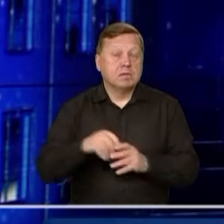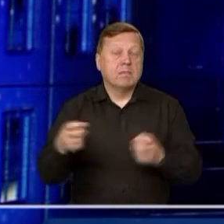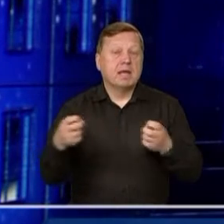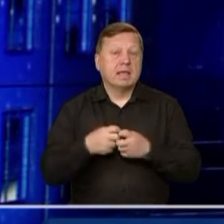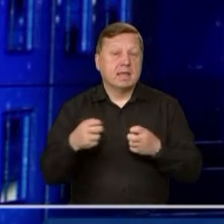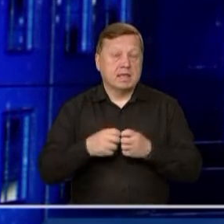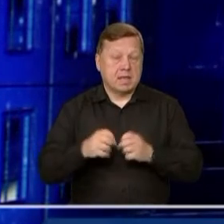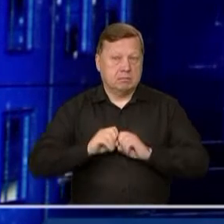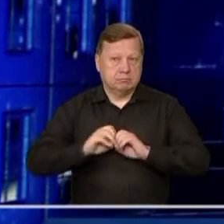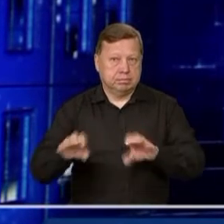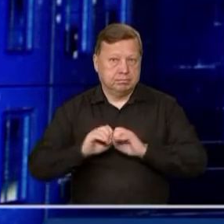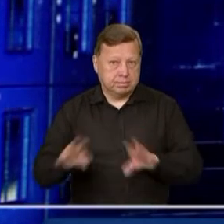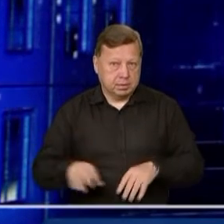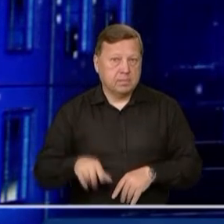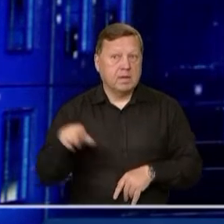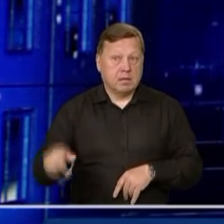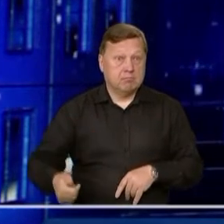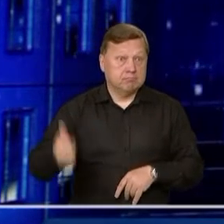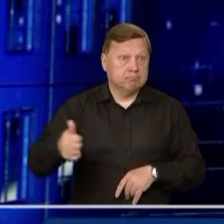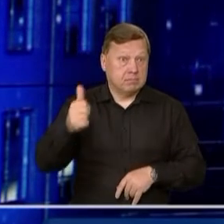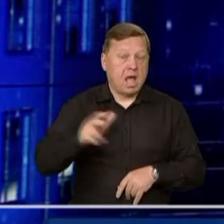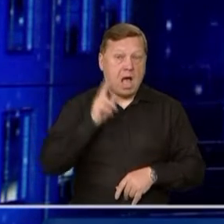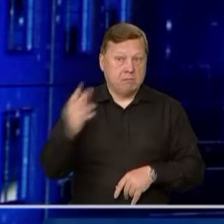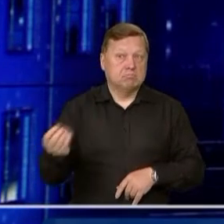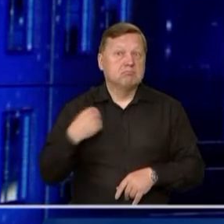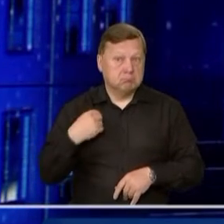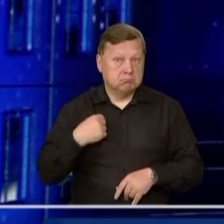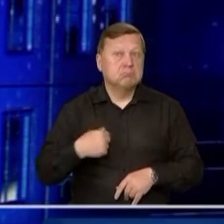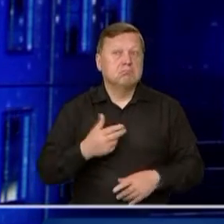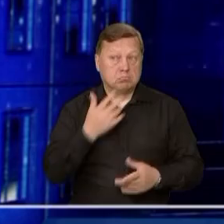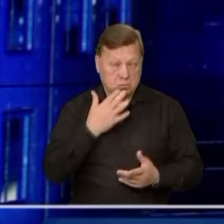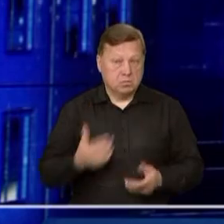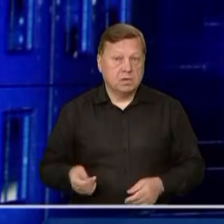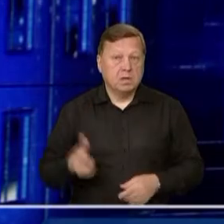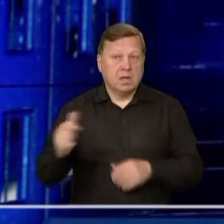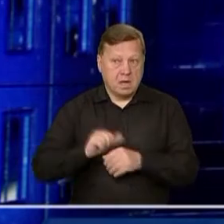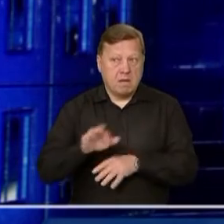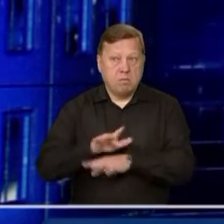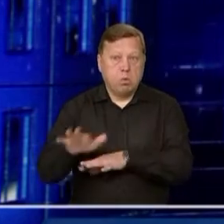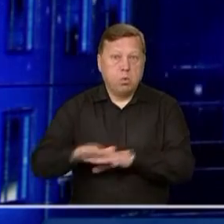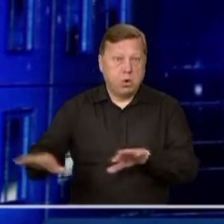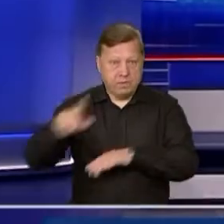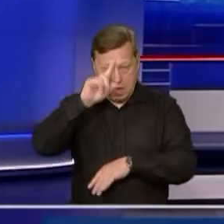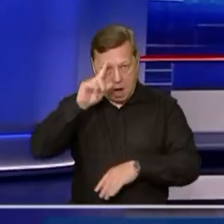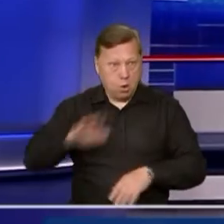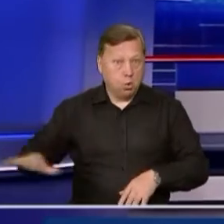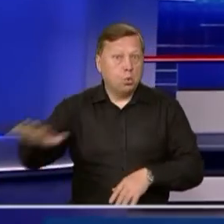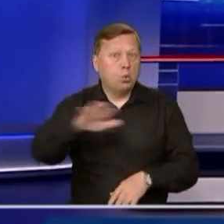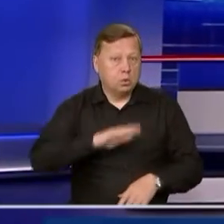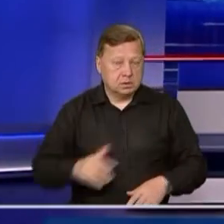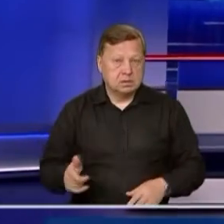To nam zostało też bardzo jasno powiedziane przez przywódców afrykańskich, w jakiej trudnej sytuacji są, że jest oddziaływanie bezpośrednio na społeczeństwa.